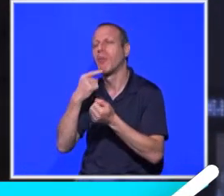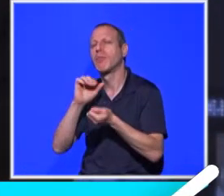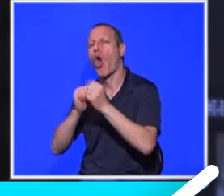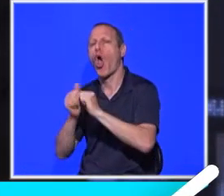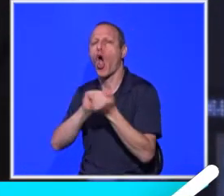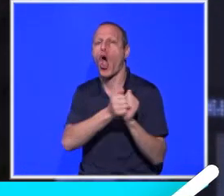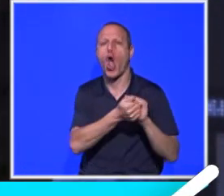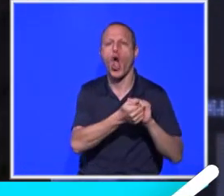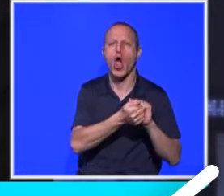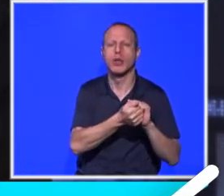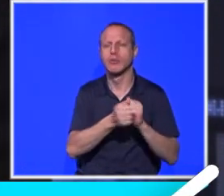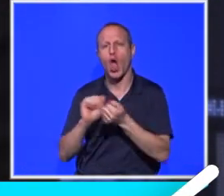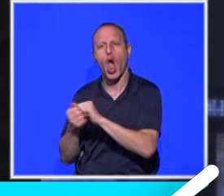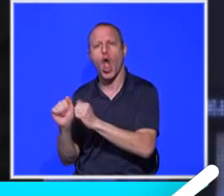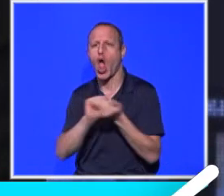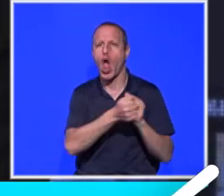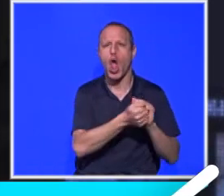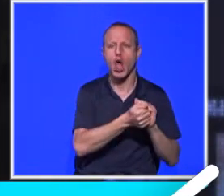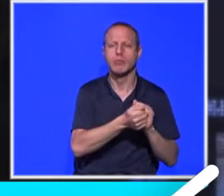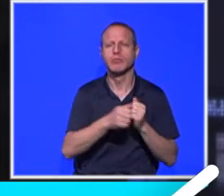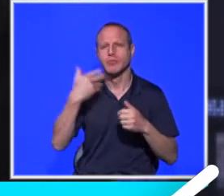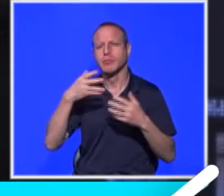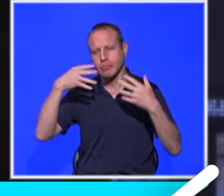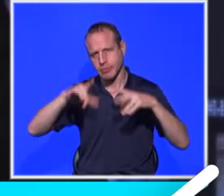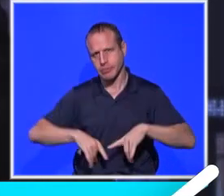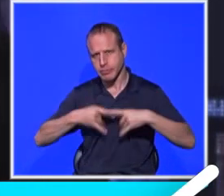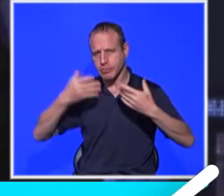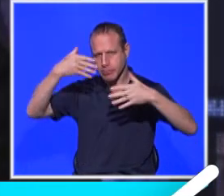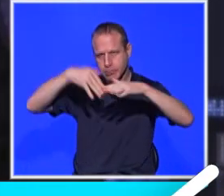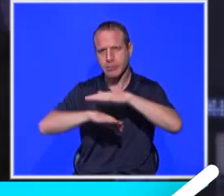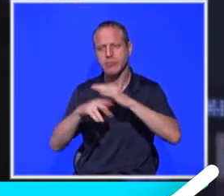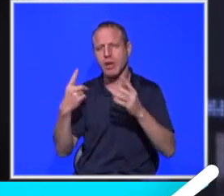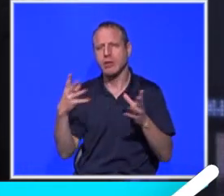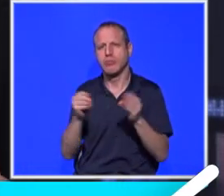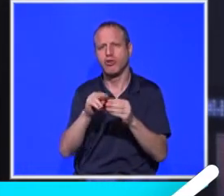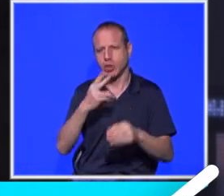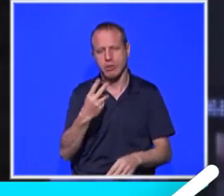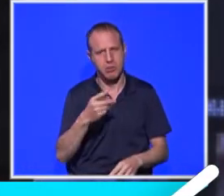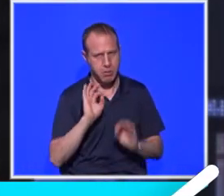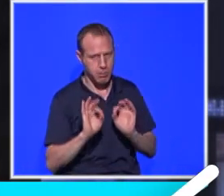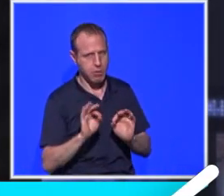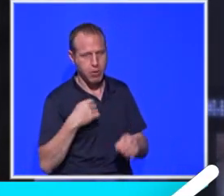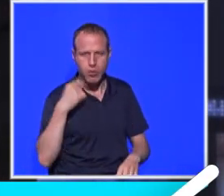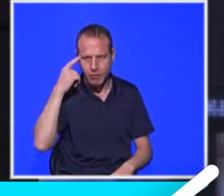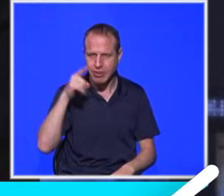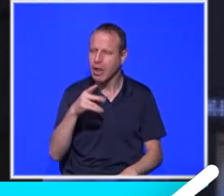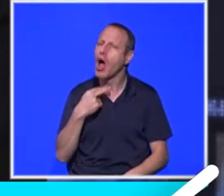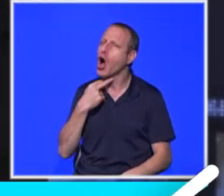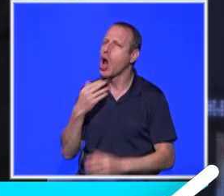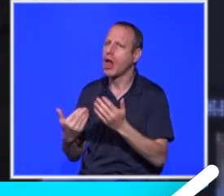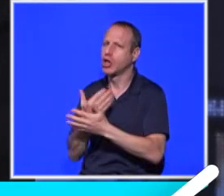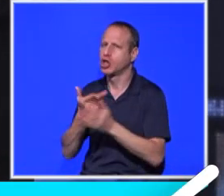שהם יוכלו לחיות בכפיפה אחד עם השני. אני חושבת שזה גם הקול החדש שיוצא בקרב